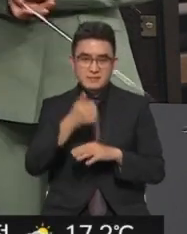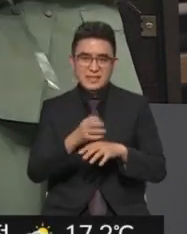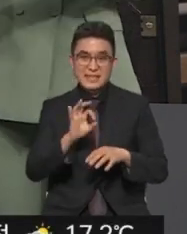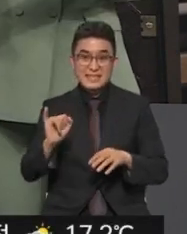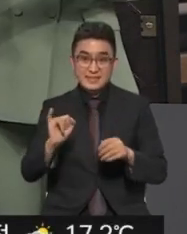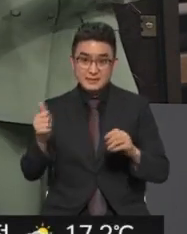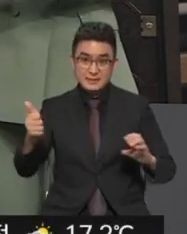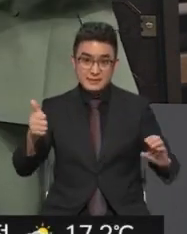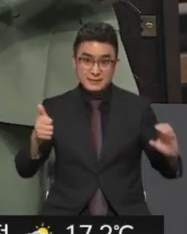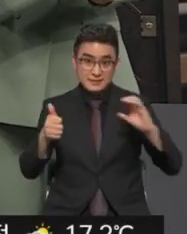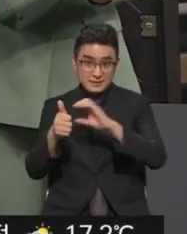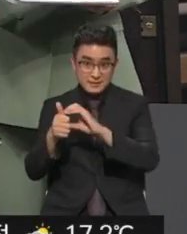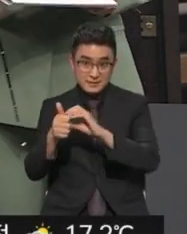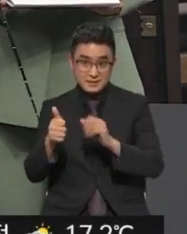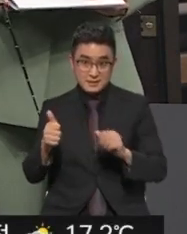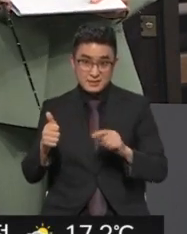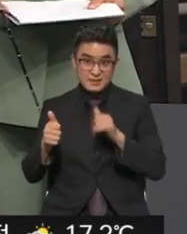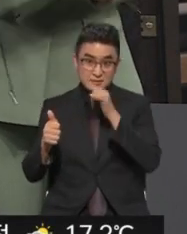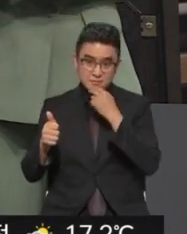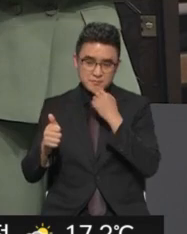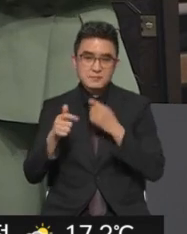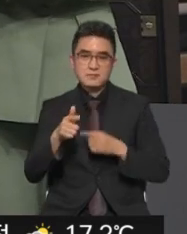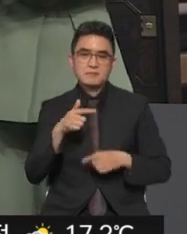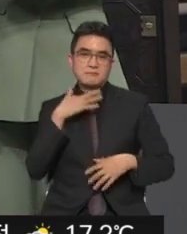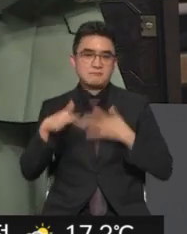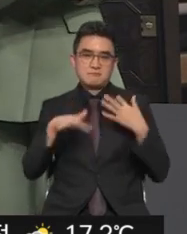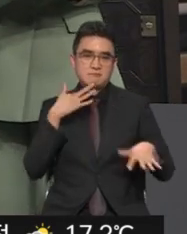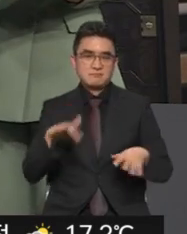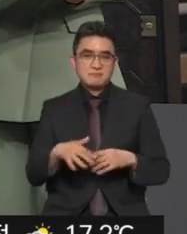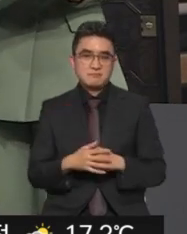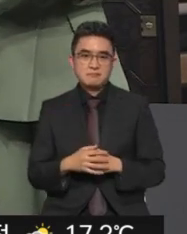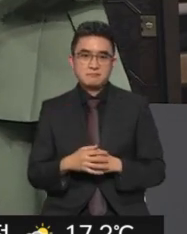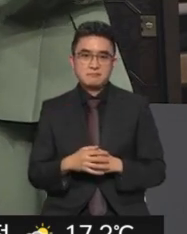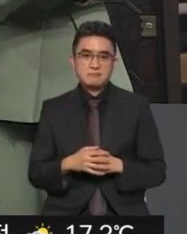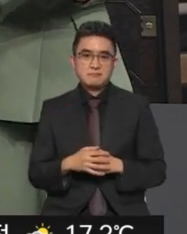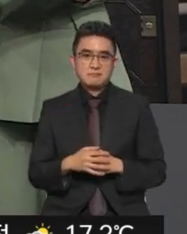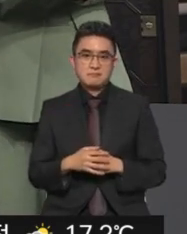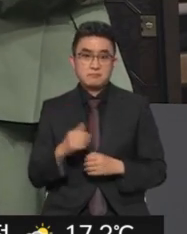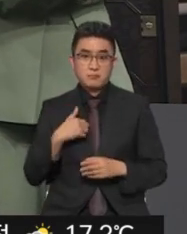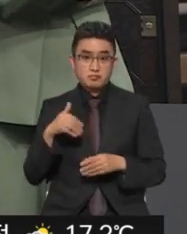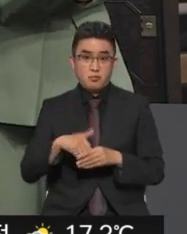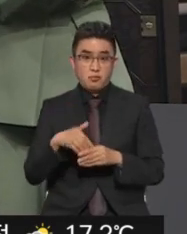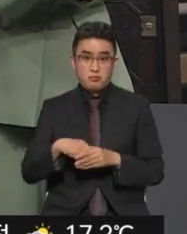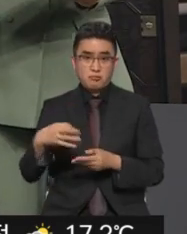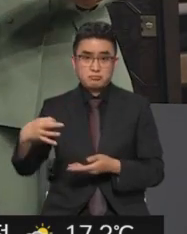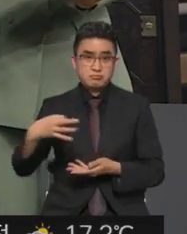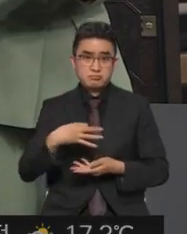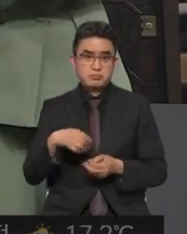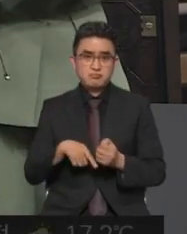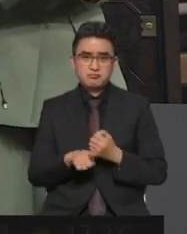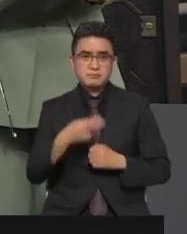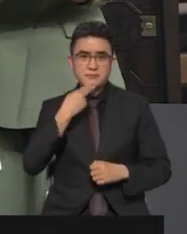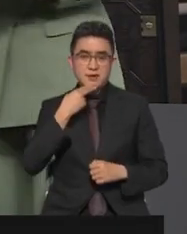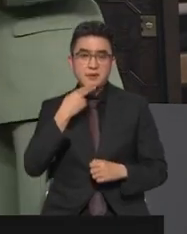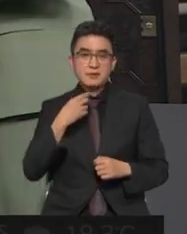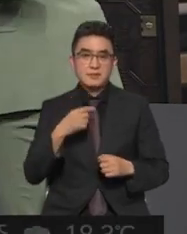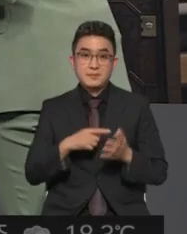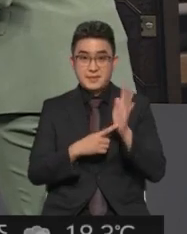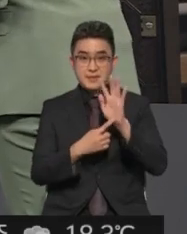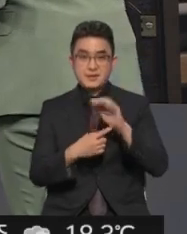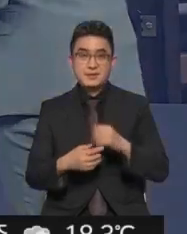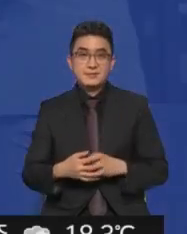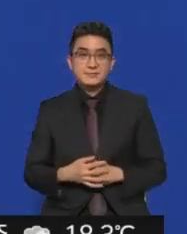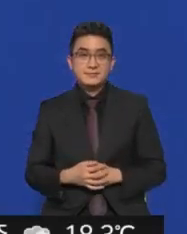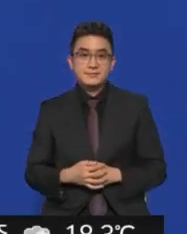문제겠죠이 대표는 오늘 강하게 부인했습니다 대장동 패밀리들 본인에게 선거자금을 줄 이유가 없다고 말했습니다